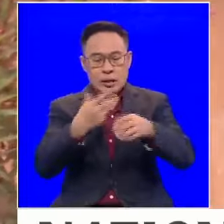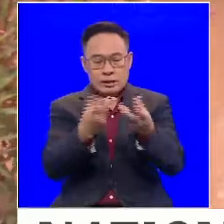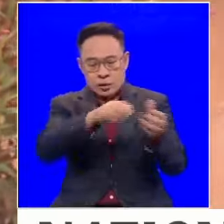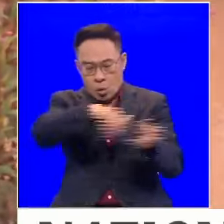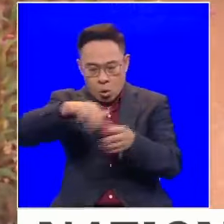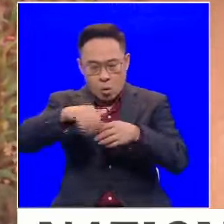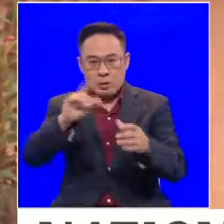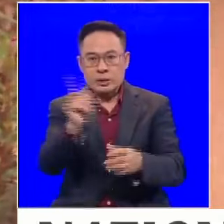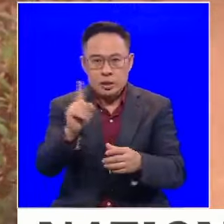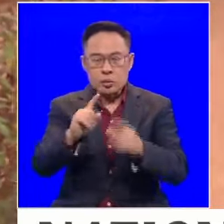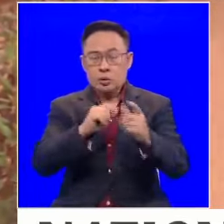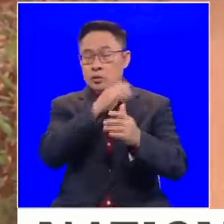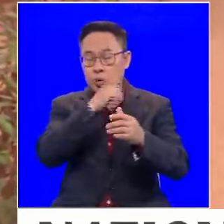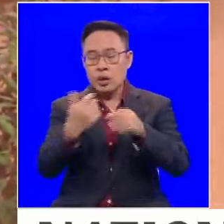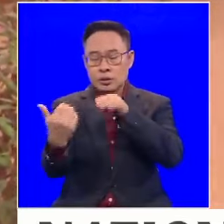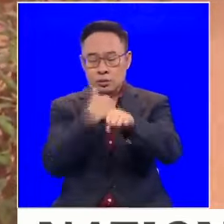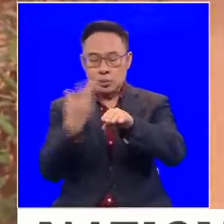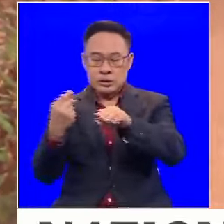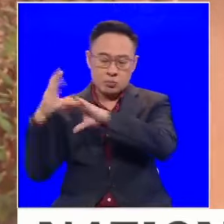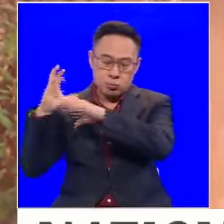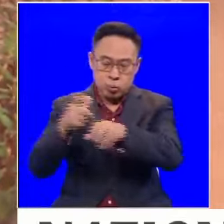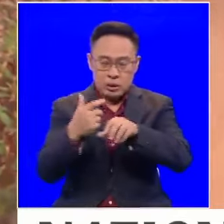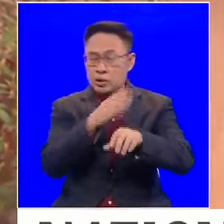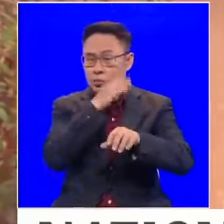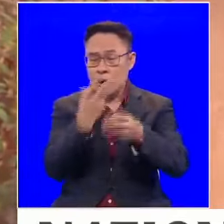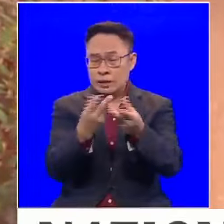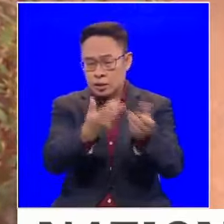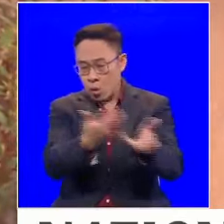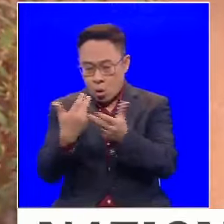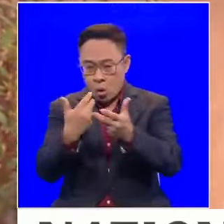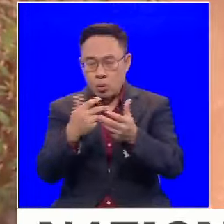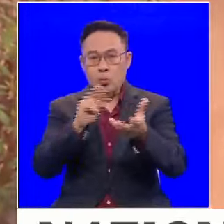พิ่มเติมยังไงเพราะว่าตั้งแต่เมื่อวานเนี่ยชาวบ้านบนดอยตรงนั้นนะคะก็ยังคงขาดแคลนพวกอาหารน้ำดื่มค่ะ